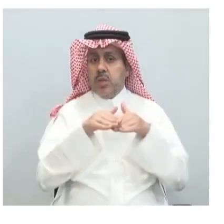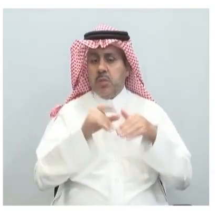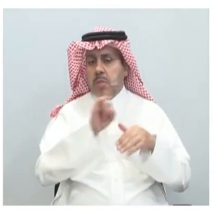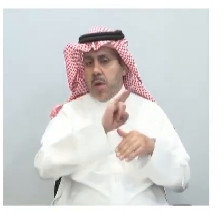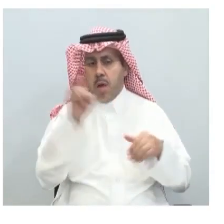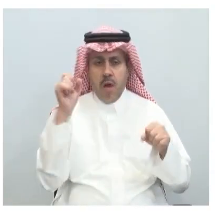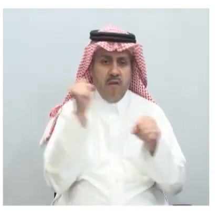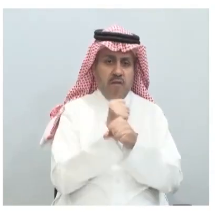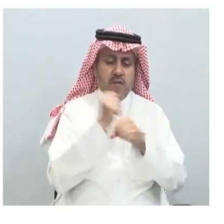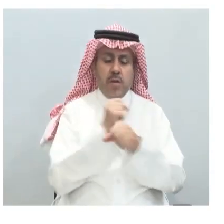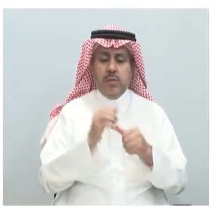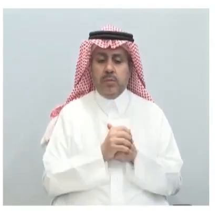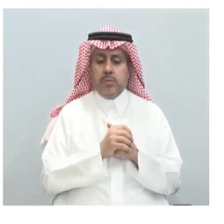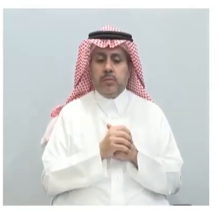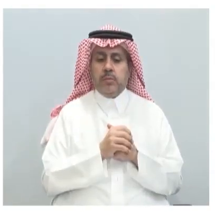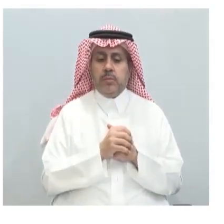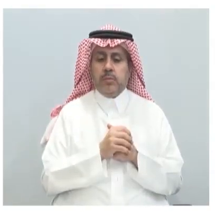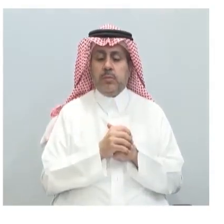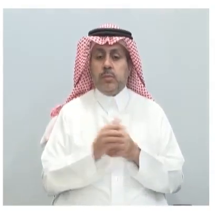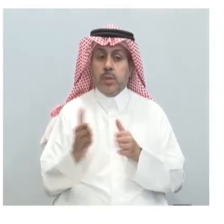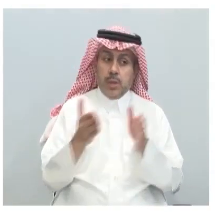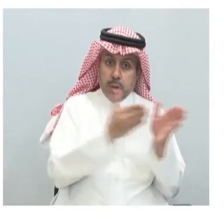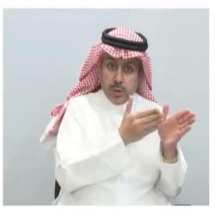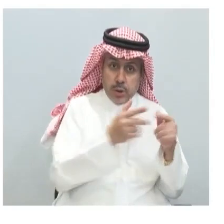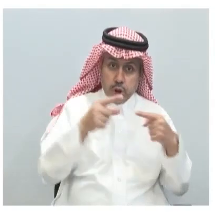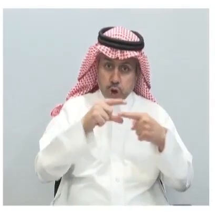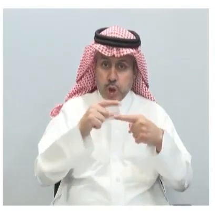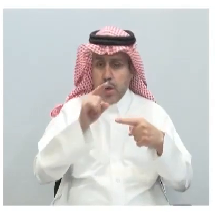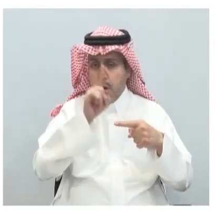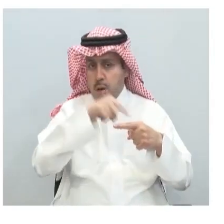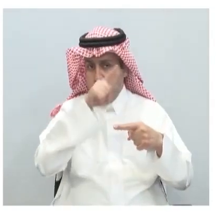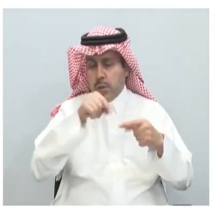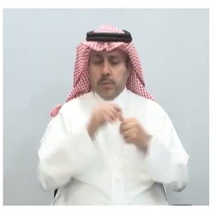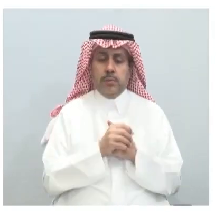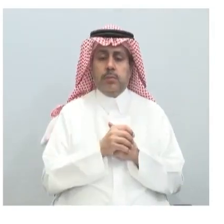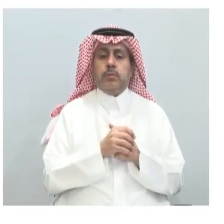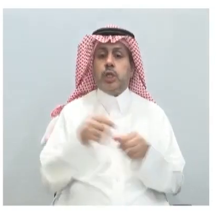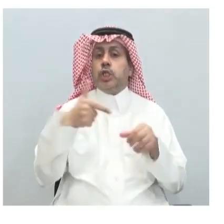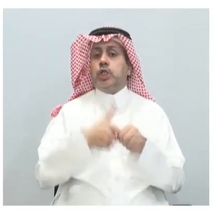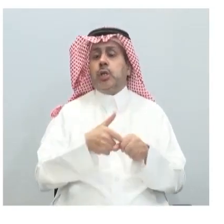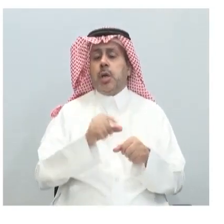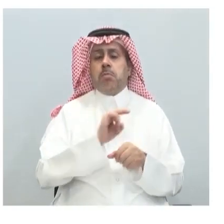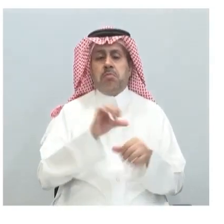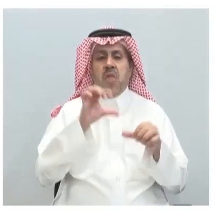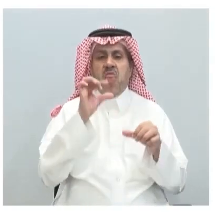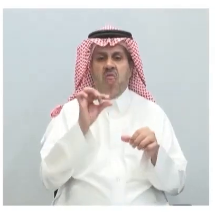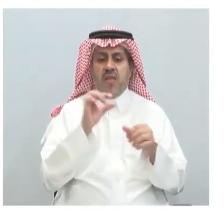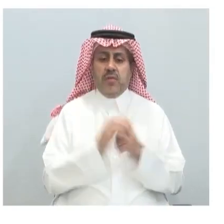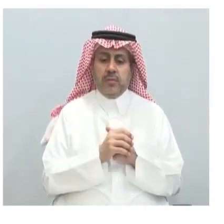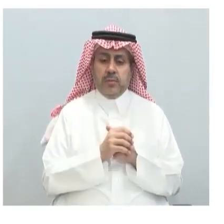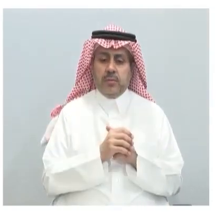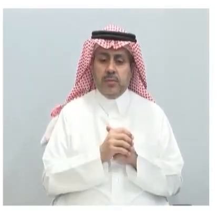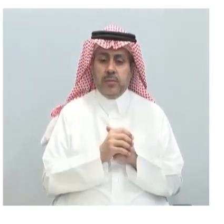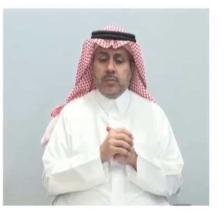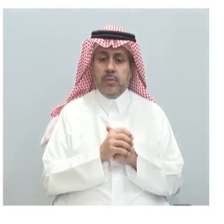فعال باتجاه هنا ايضا هنا الاتجاه سيكون غير صحيح اساسا ستكون هنا الطاقه غير كافيه ف هو